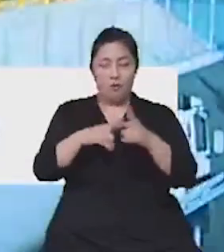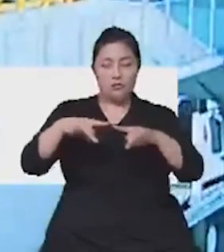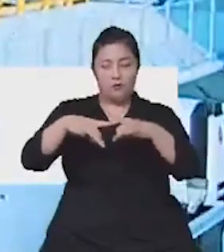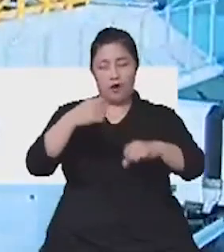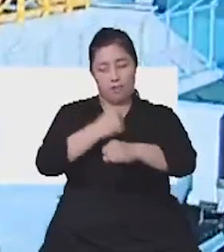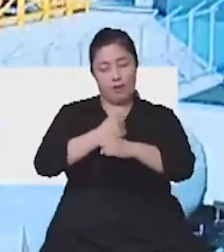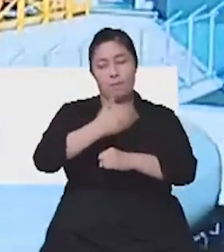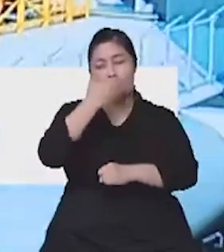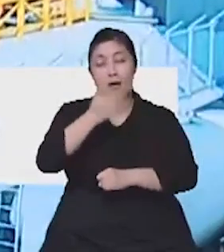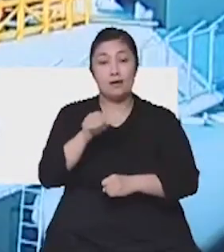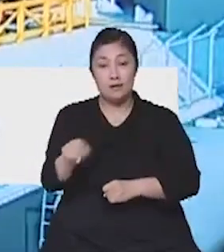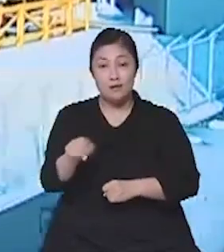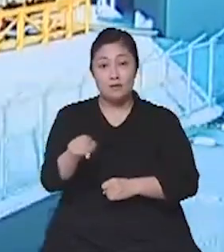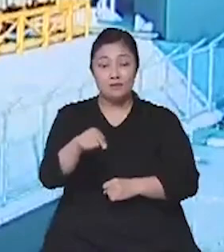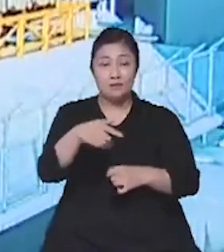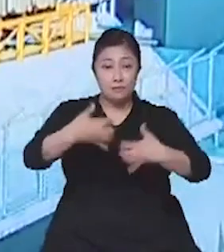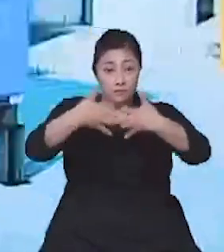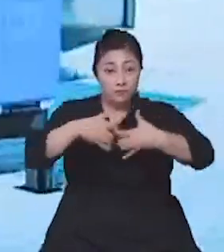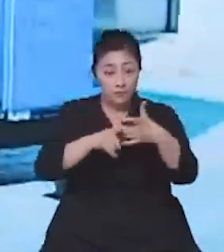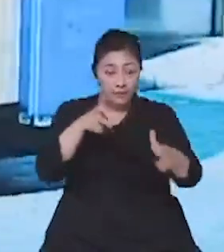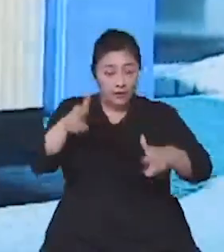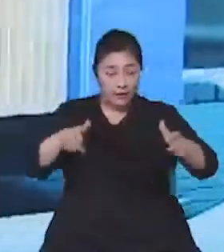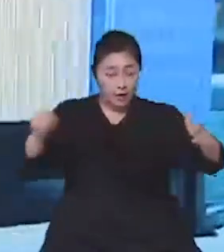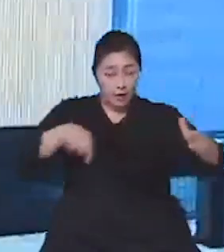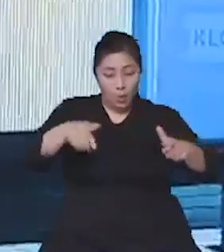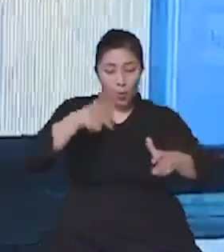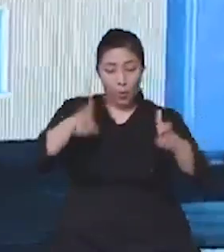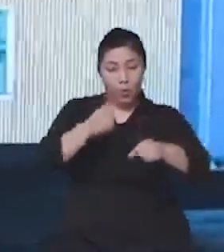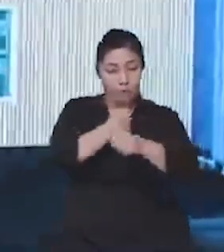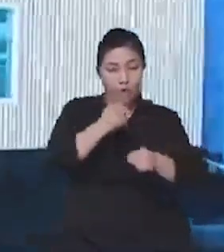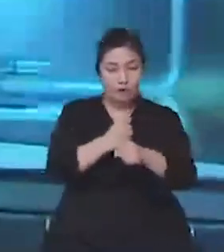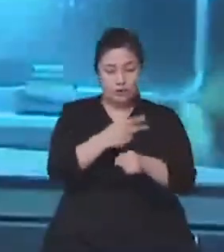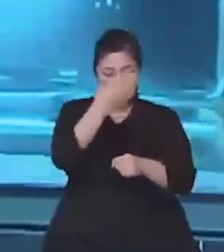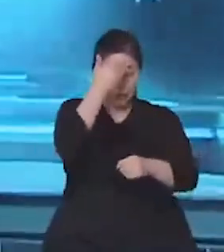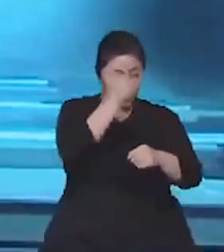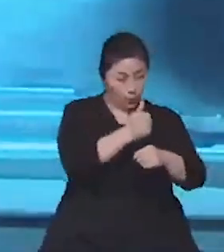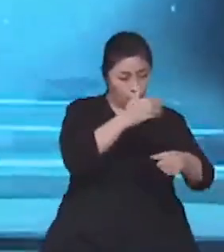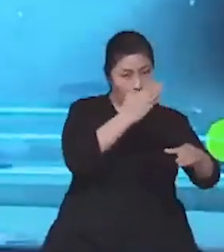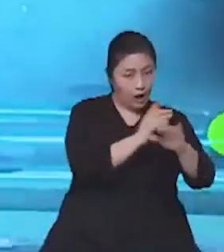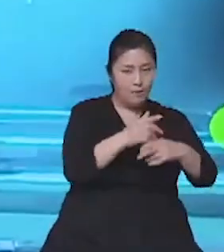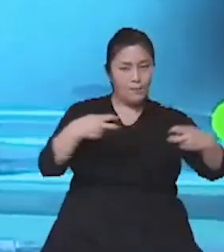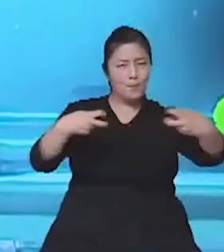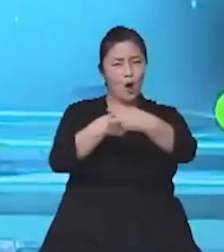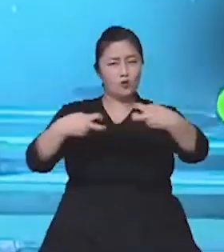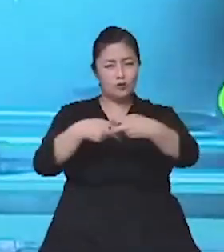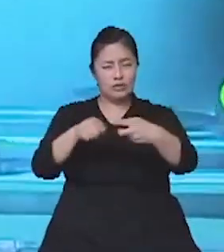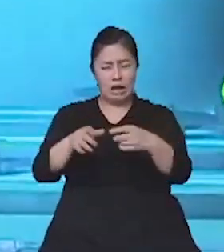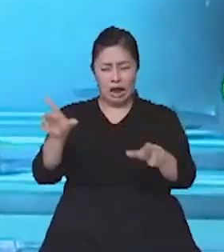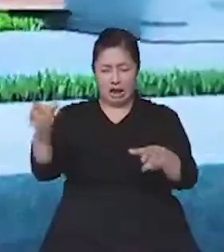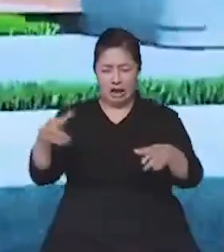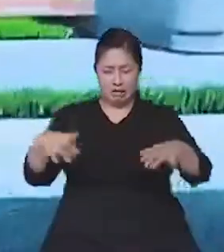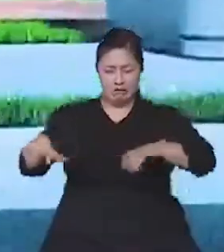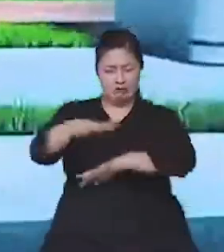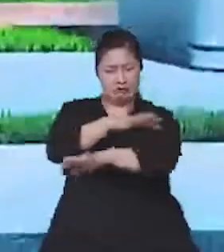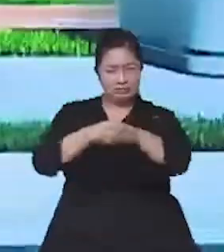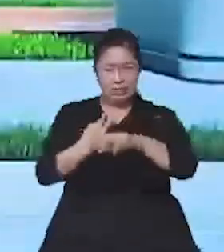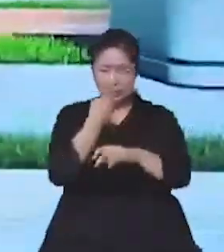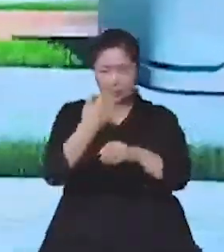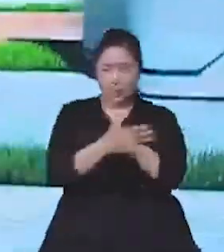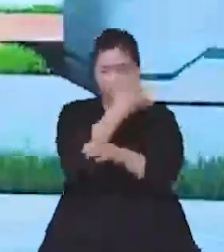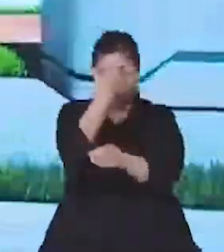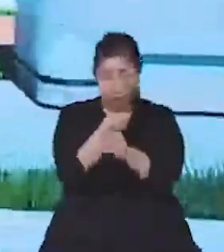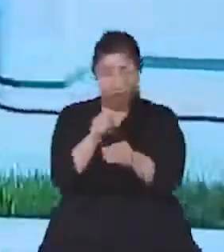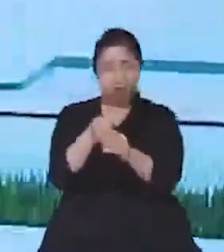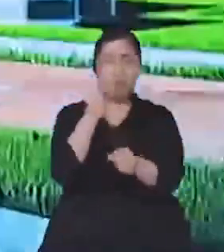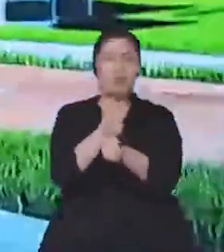장비입니다 제로씨는 산업단지 공장에 설치하는 거점형이나 버스정류장 형태 등 다양한 스타일로 변형이